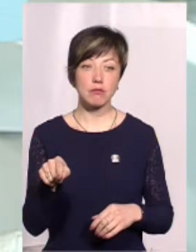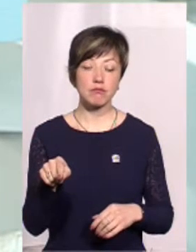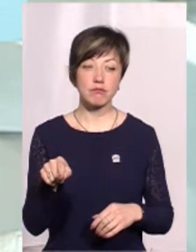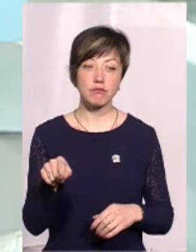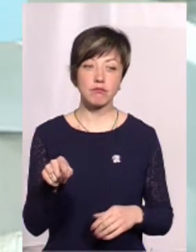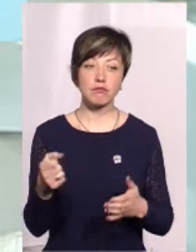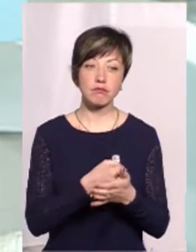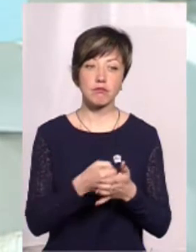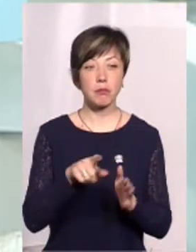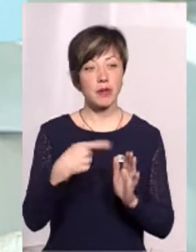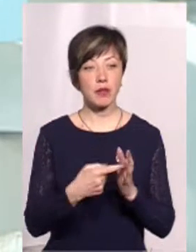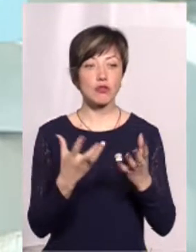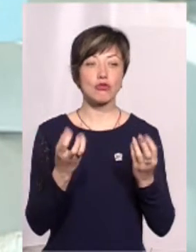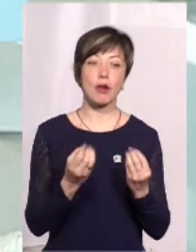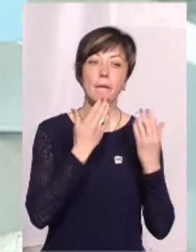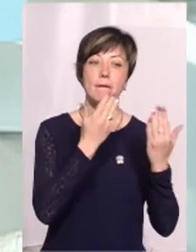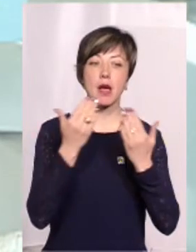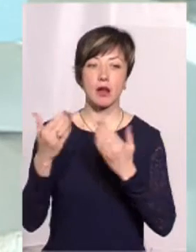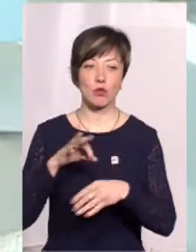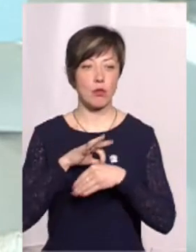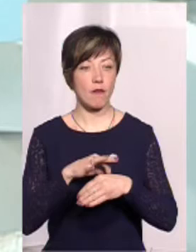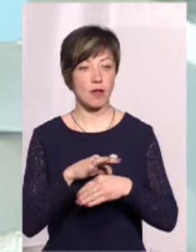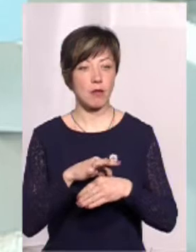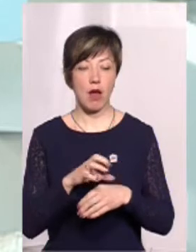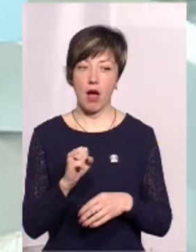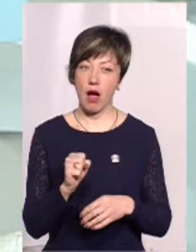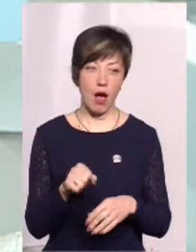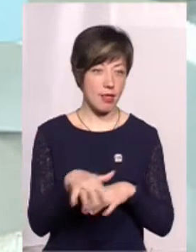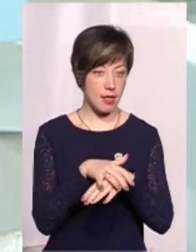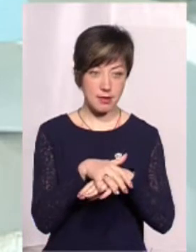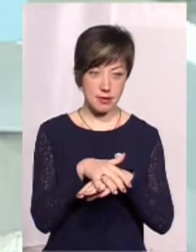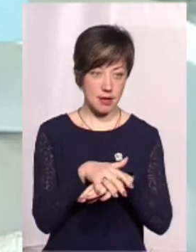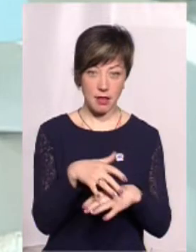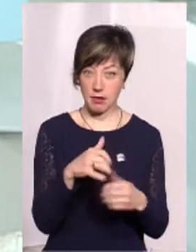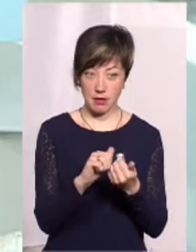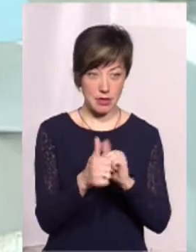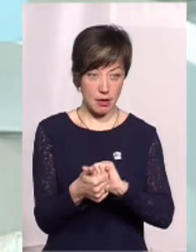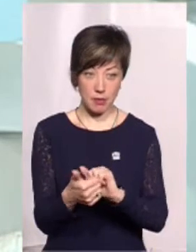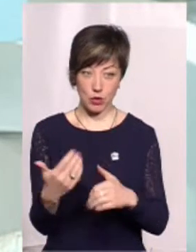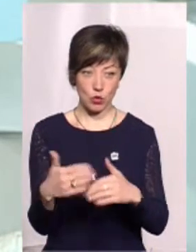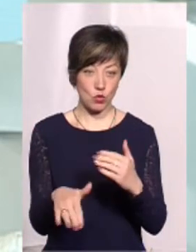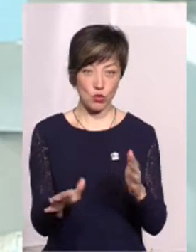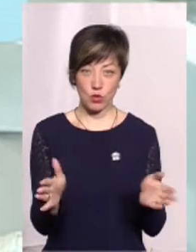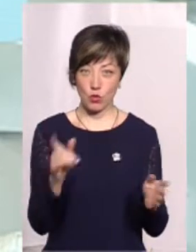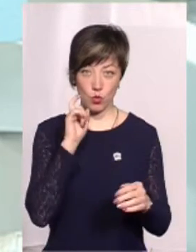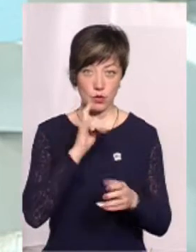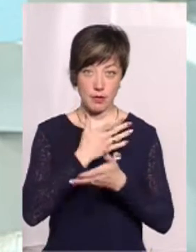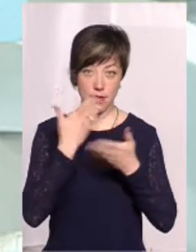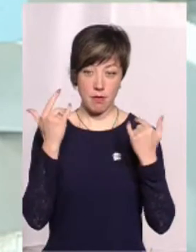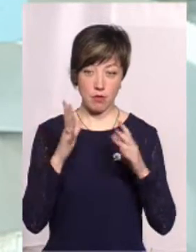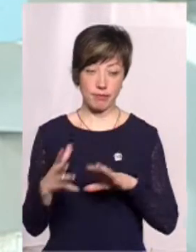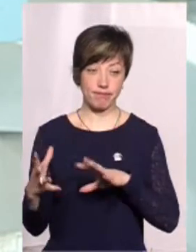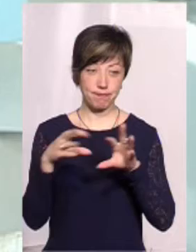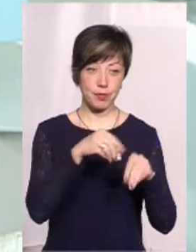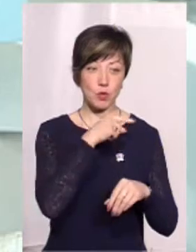пробили питання, давайте ще раз референдум проведемо. А населення вже замінено. І тоді